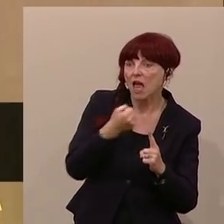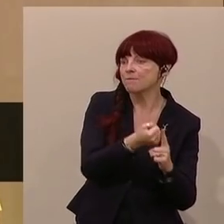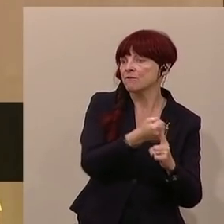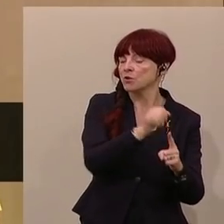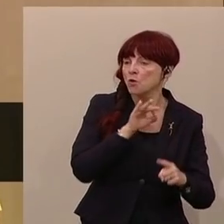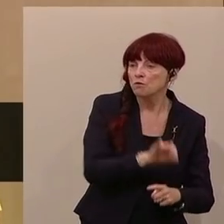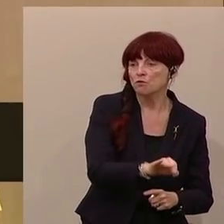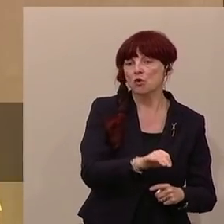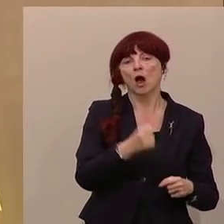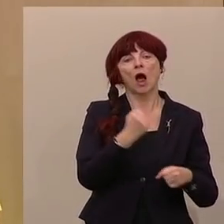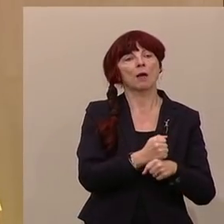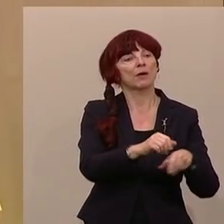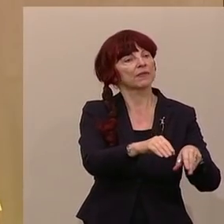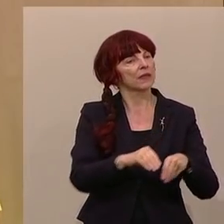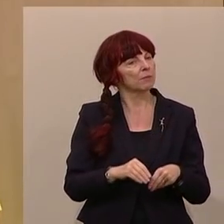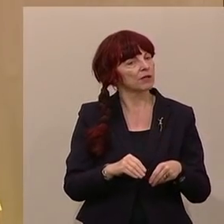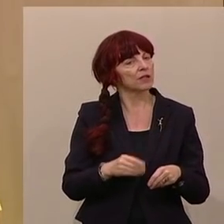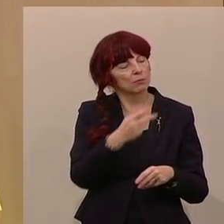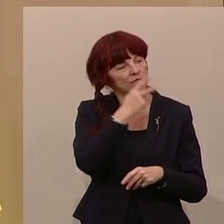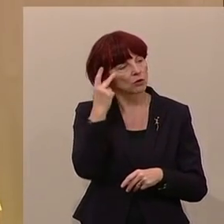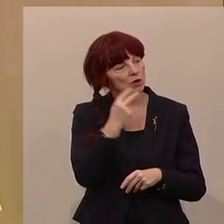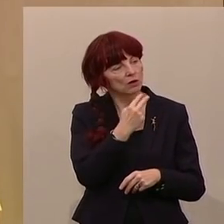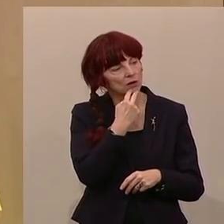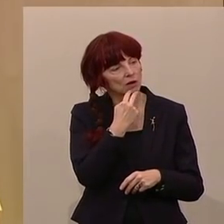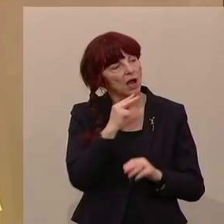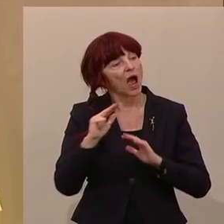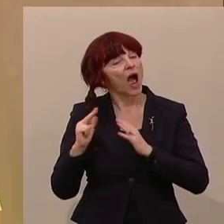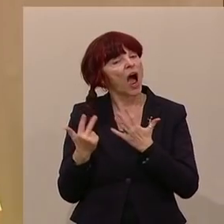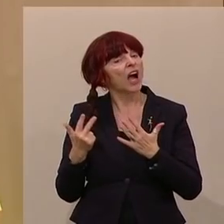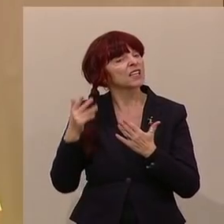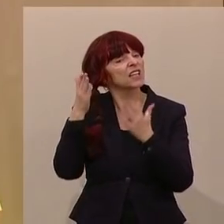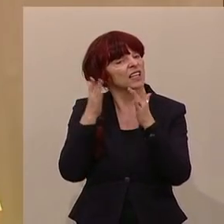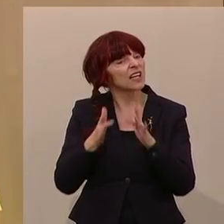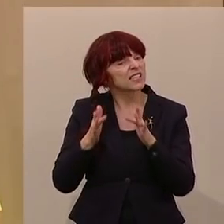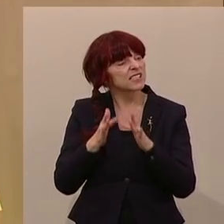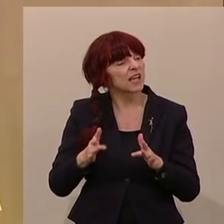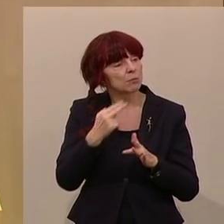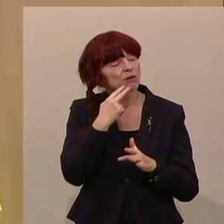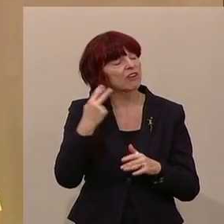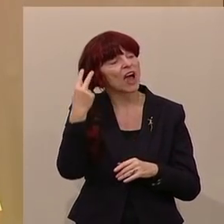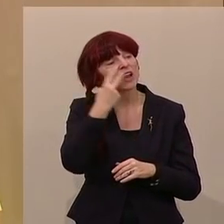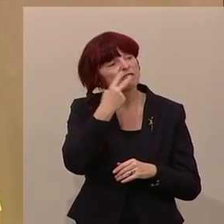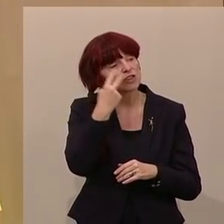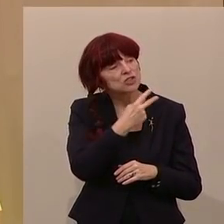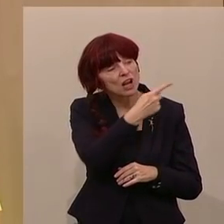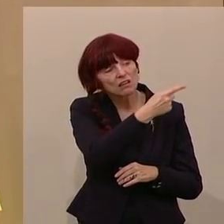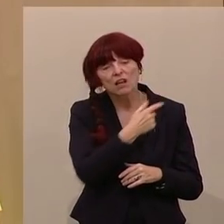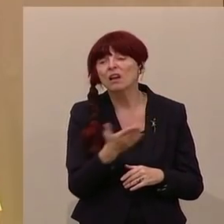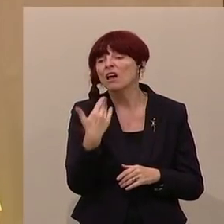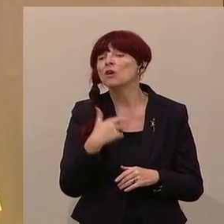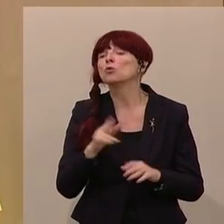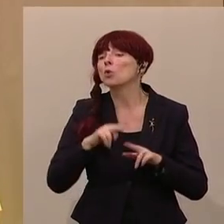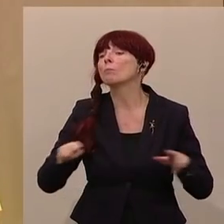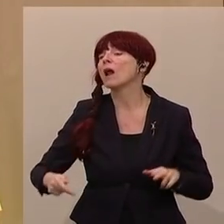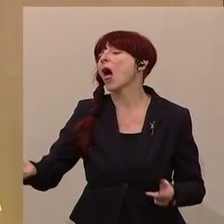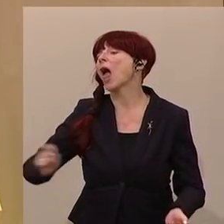arbeitnehmende Bevölkerung. Wer hat denn dem 8. Dezember zugestimmt, dass das jetzt ein ganz normaler Einkaufstag ist? Dann ist es nicht